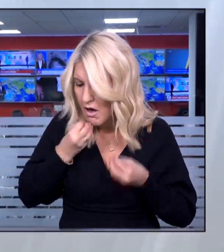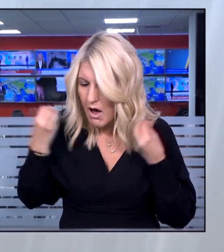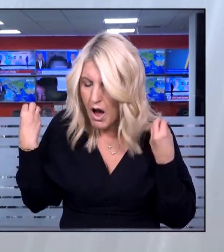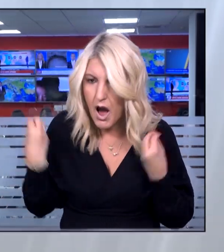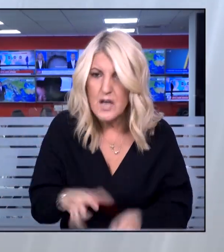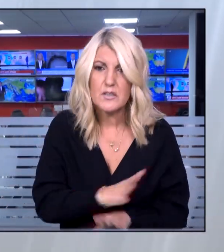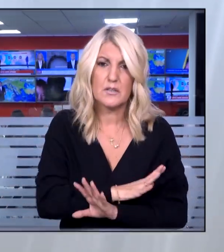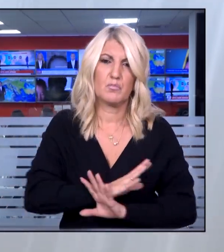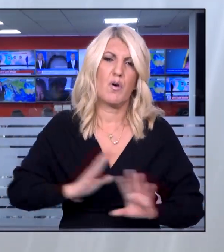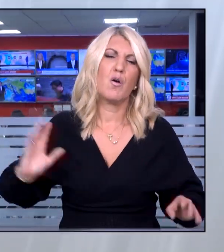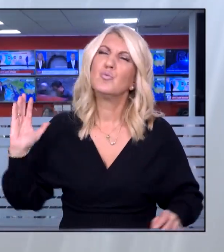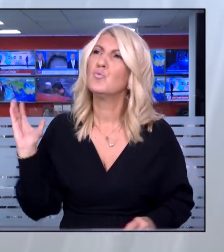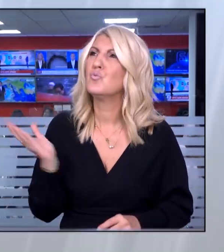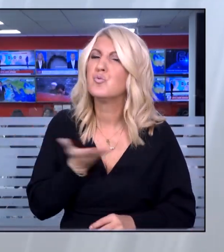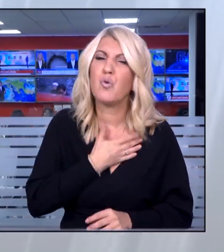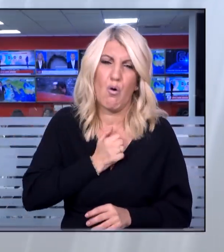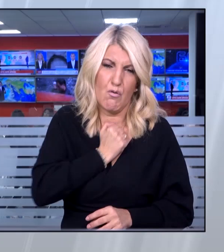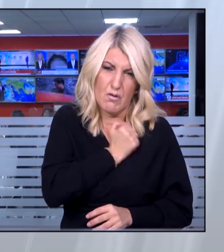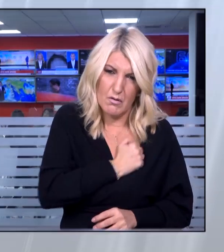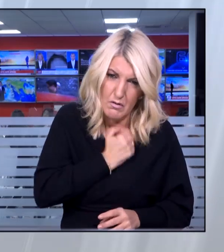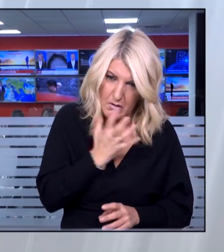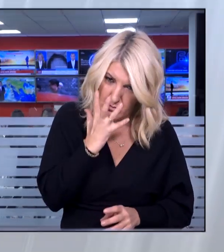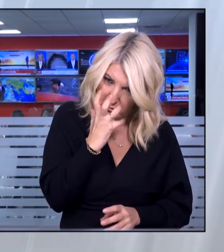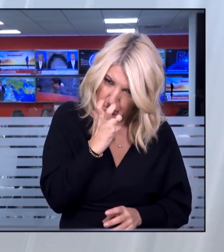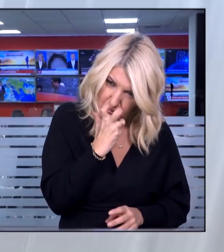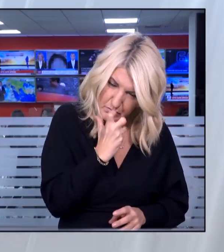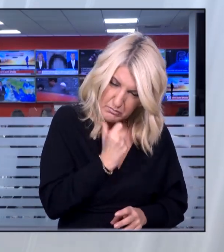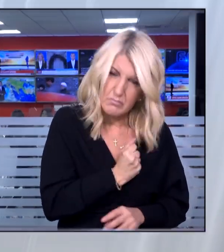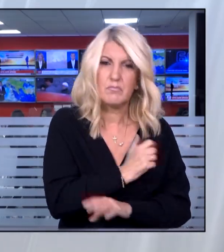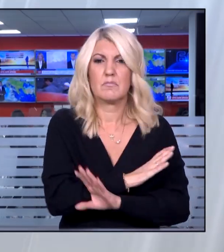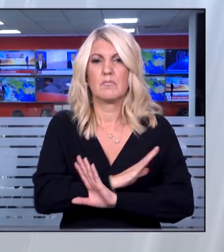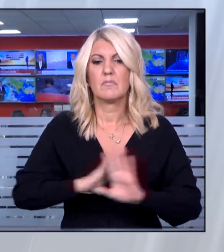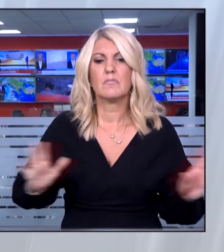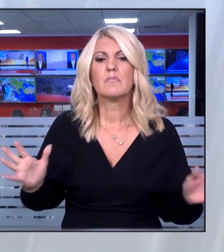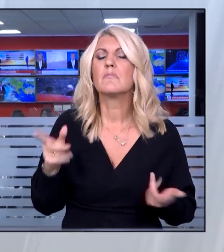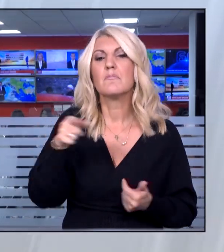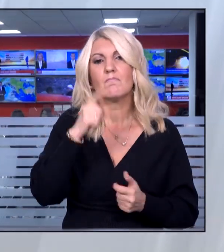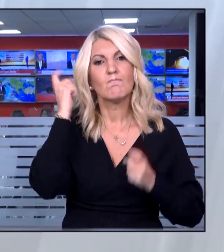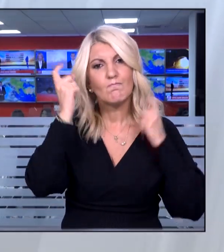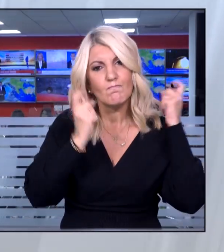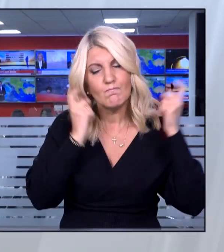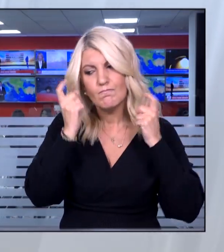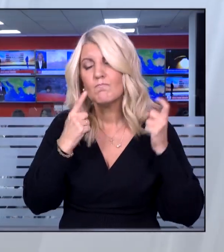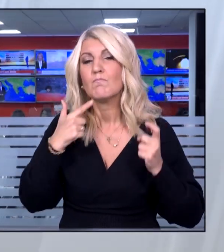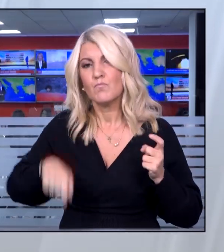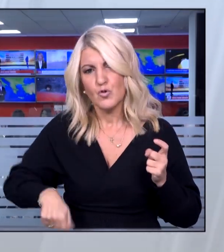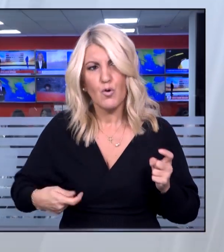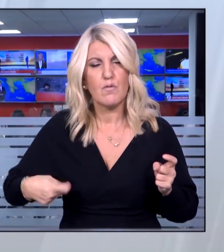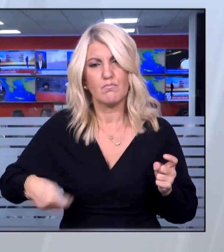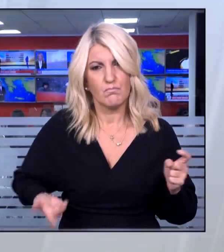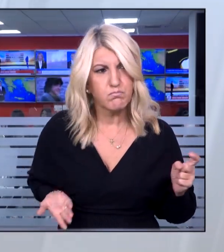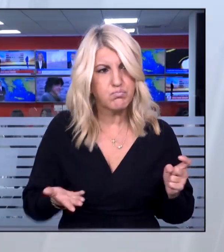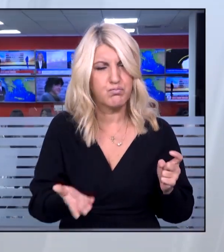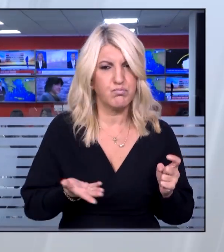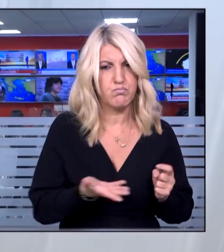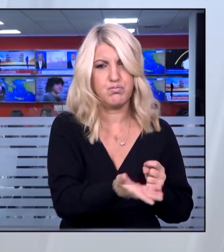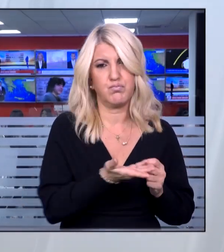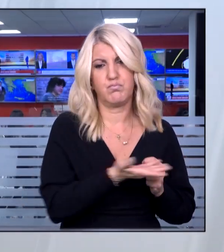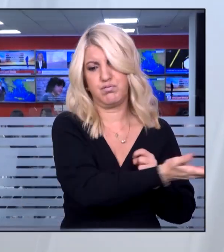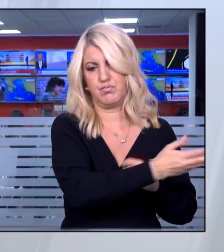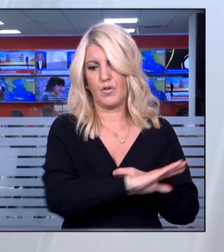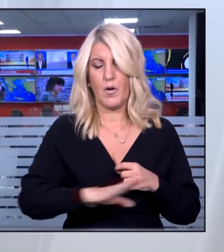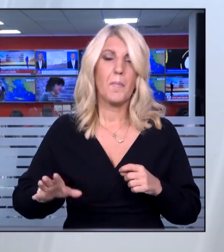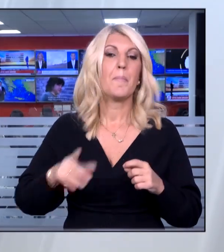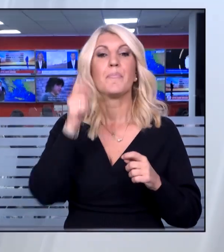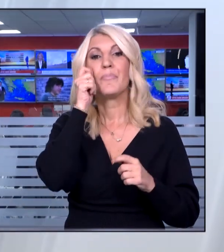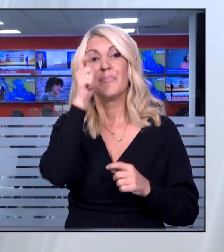εισαγγελέας ότι θα το δούνε. Η δικογραφία να συγκεκριμενοποιηθεί, να ασκηθούν ποινικές διώξεις για να μην υπάρξει κενός. Ο πατέρας του ενός εκ